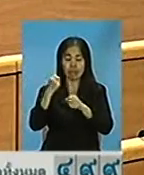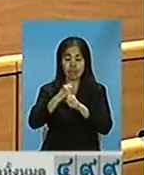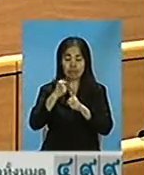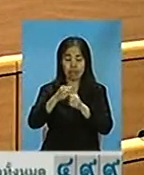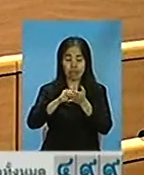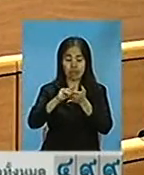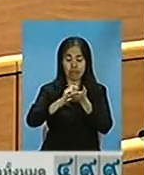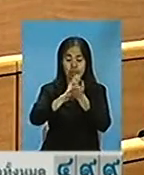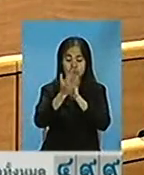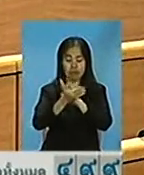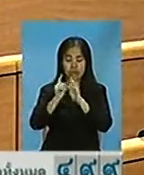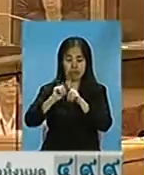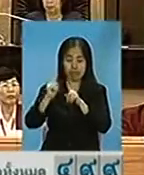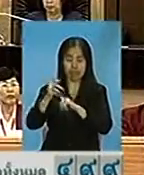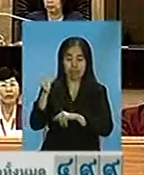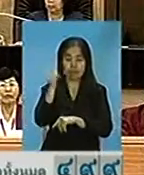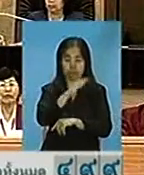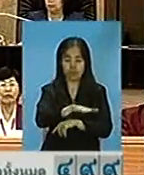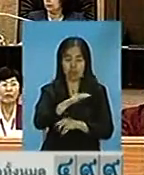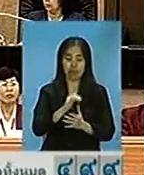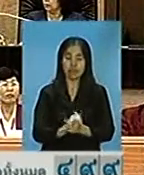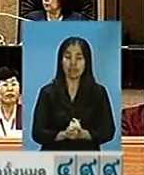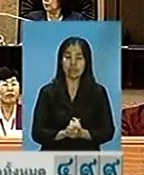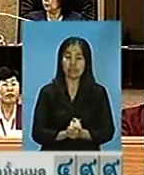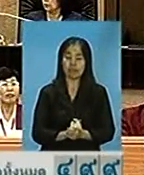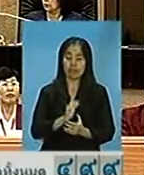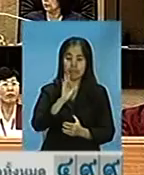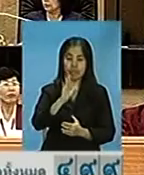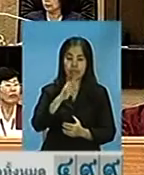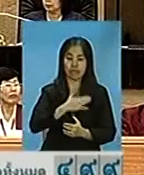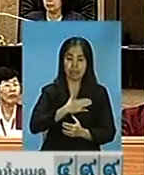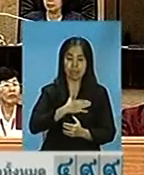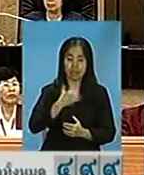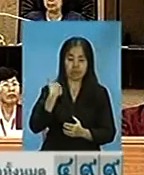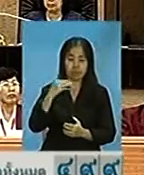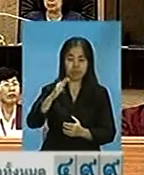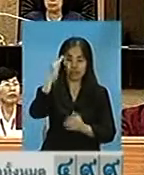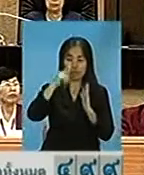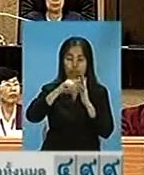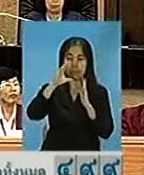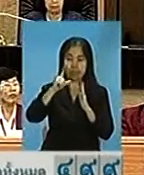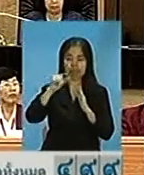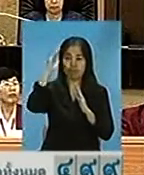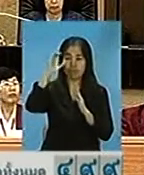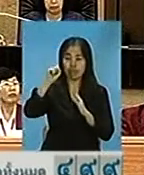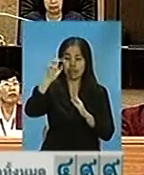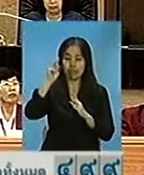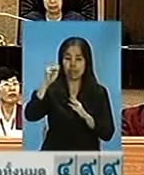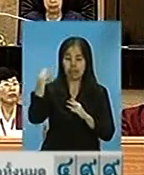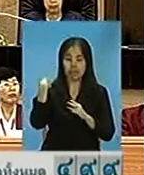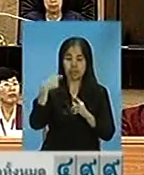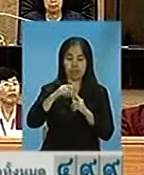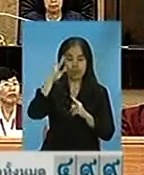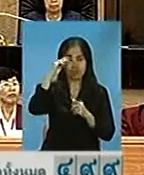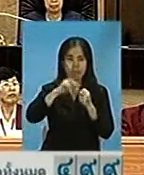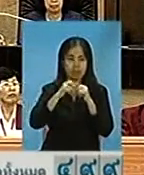ป็นส่งยางดิบครับขอบคุณครับ ครับเดี๋ยวคือผมเห็นท่านเชนท่านสมบูรณ์เนี่ยท่านก็ไม่ขัดข้องในเรื่อง